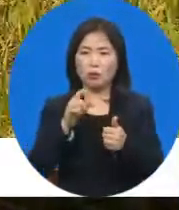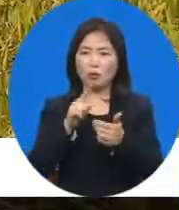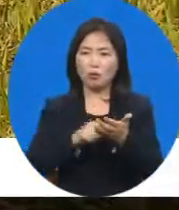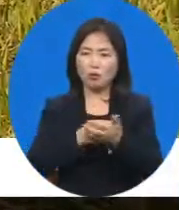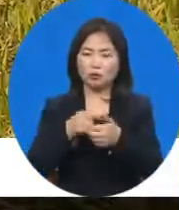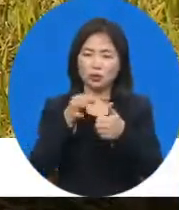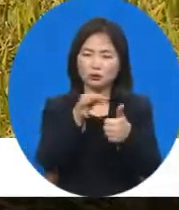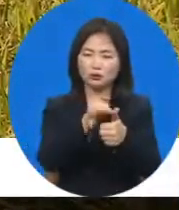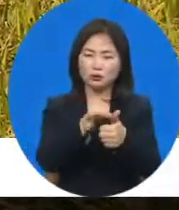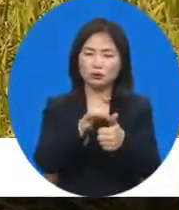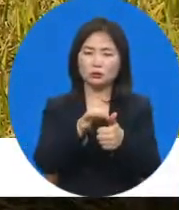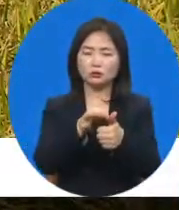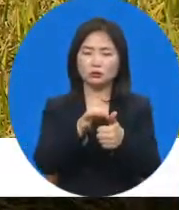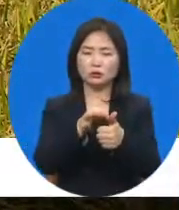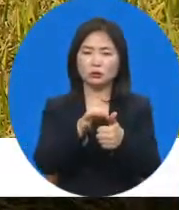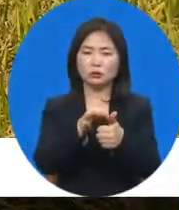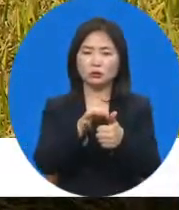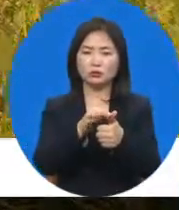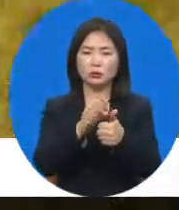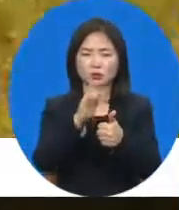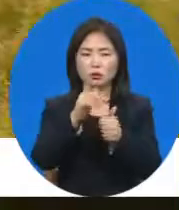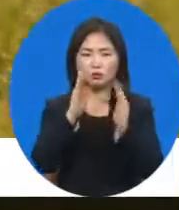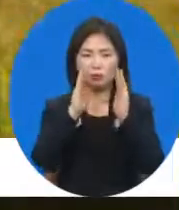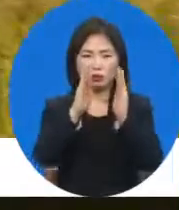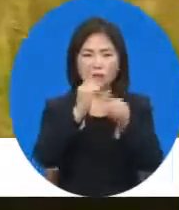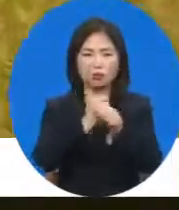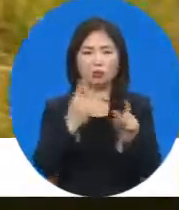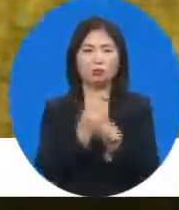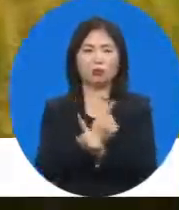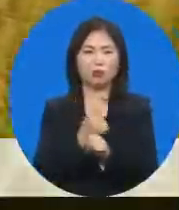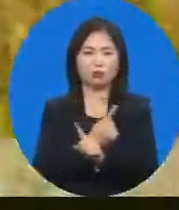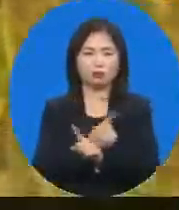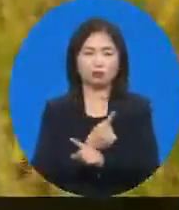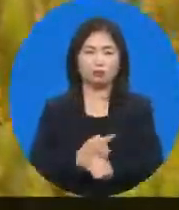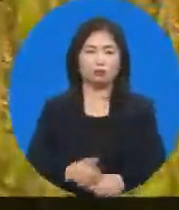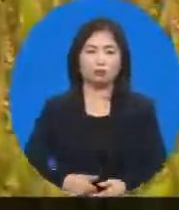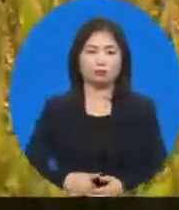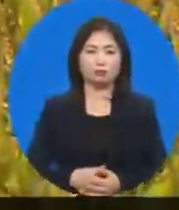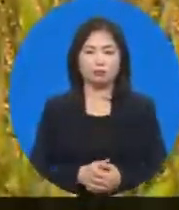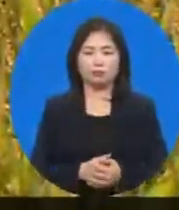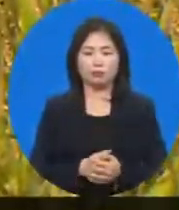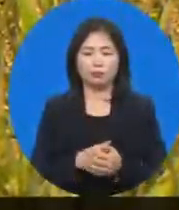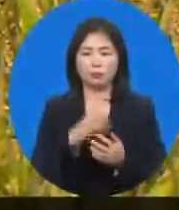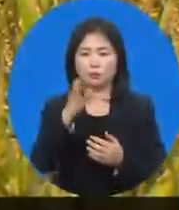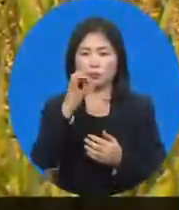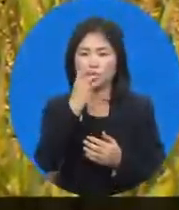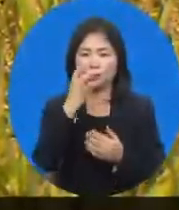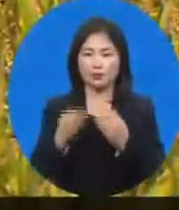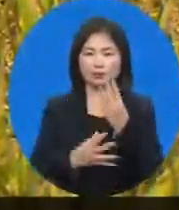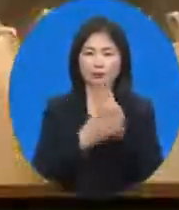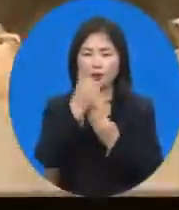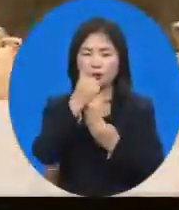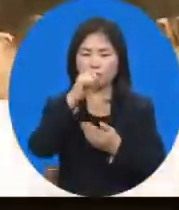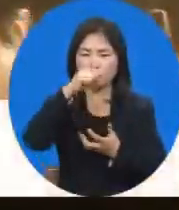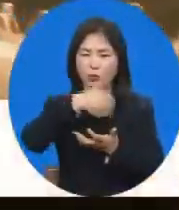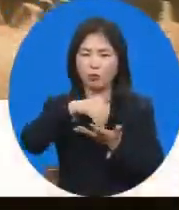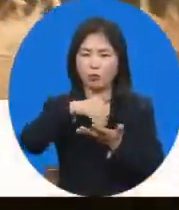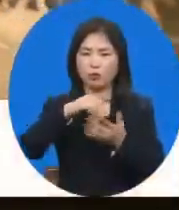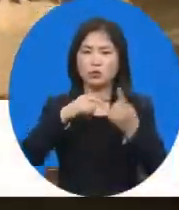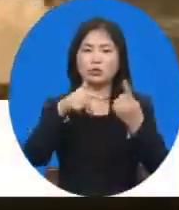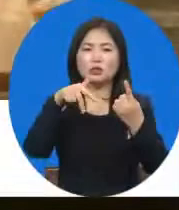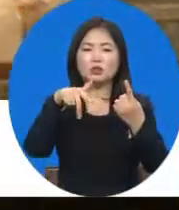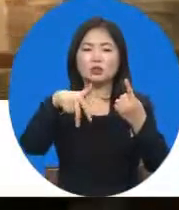어 직불금을 뭐 그러한 방향으로 좀 재편을 해야 되겠다 통합된 직불금 의 재정 규모는 1조